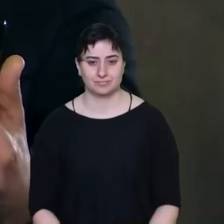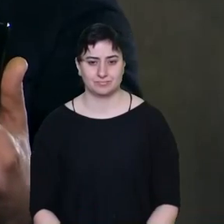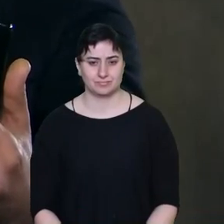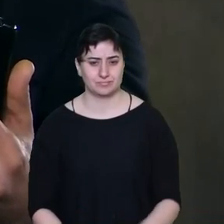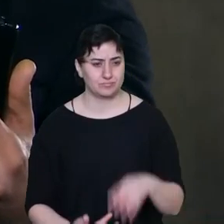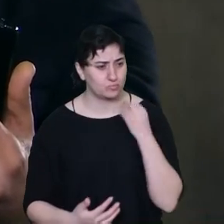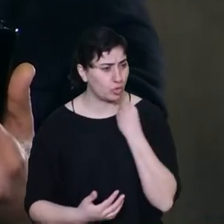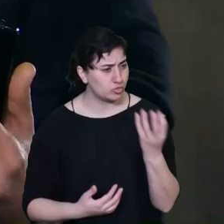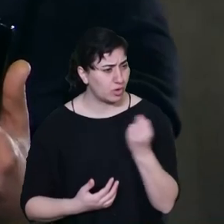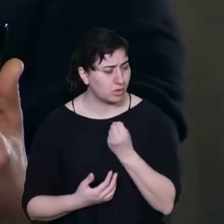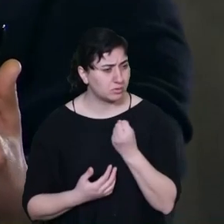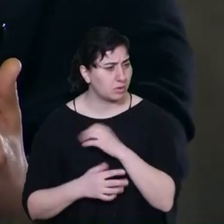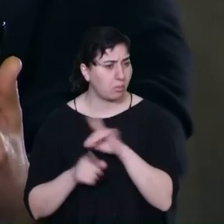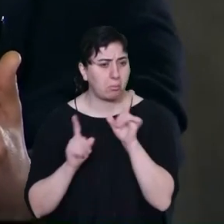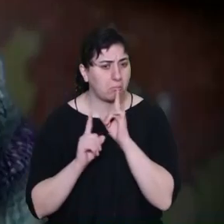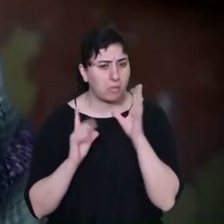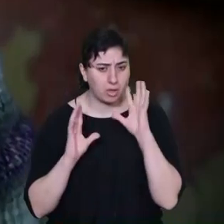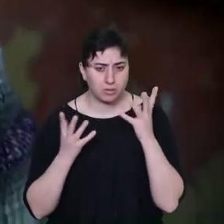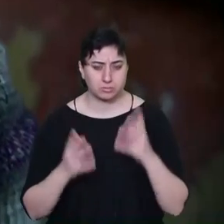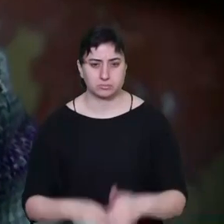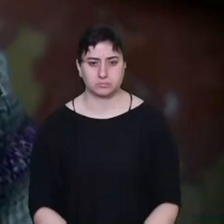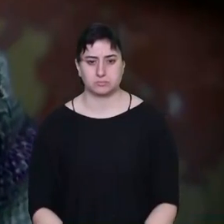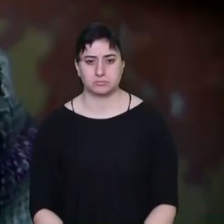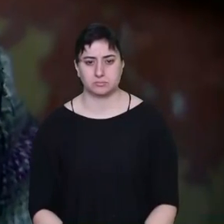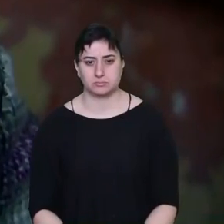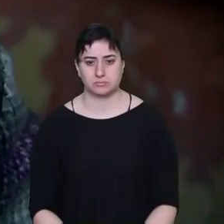Resmen borç aldı lan. Kimse de bir şey yapmadı.